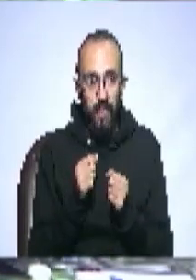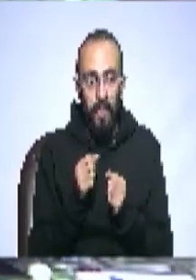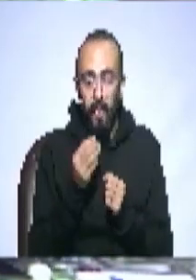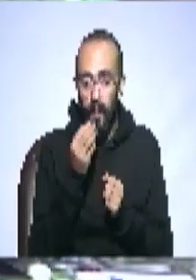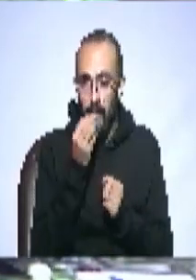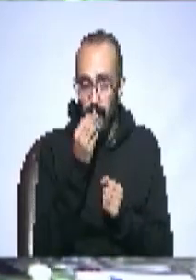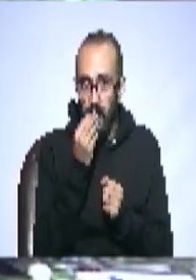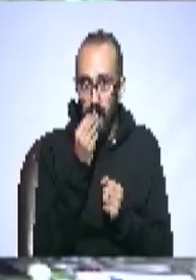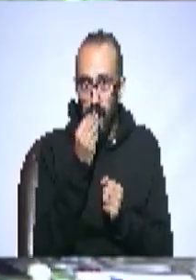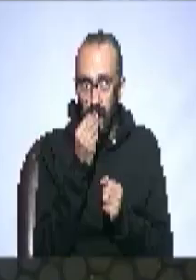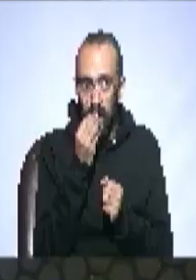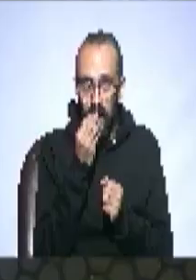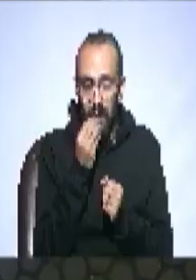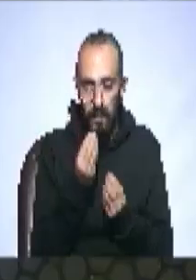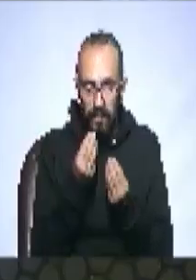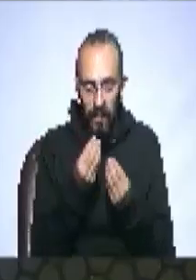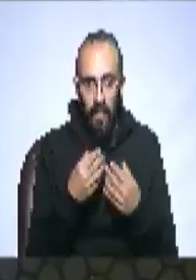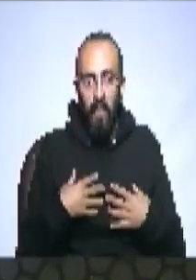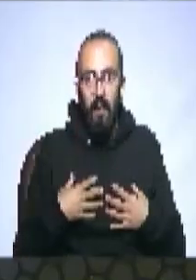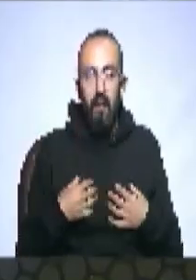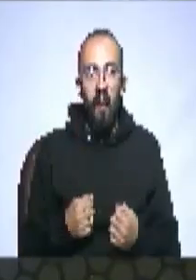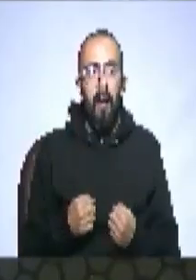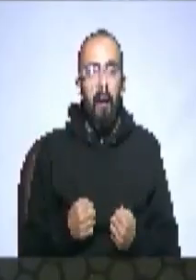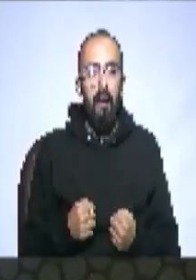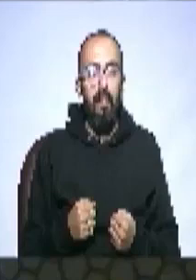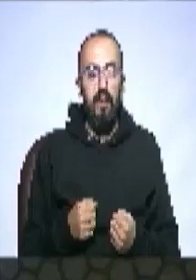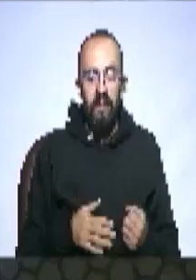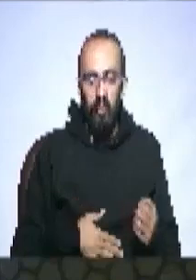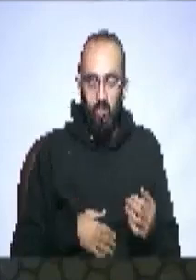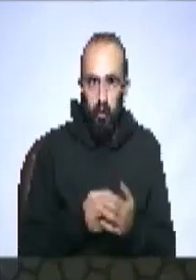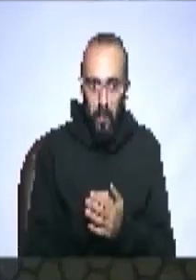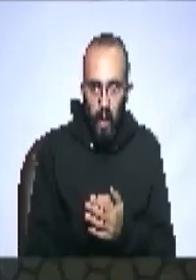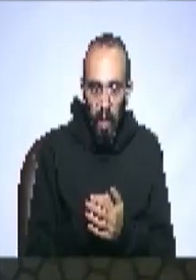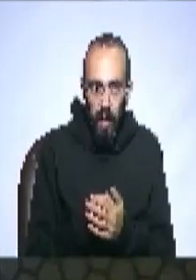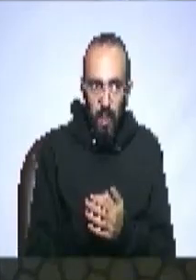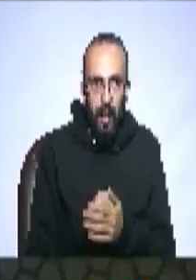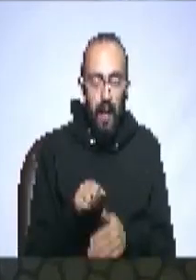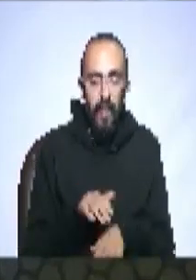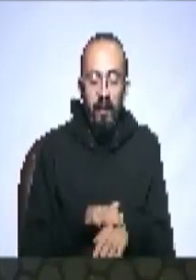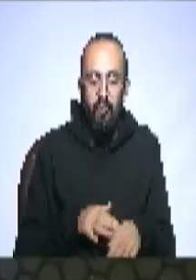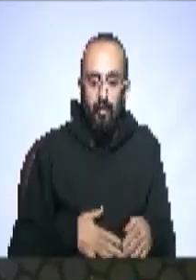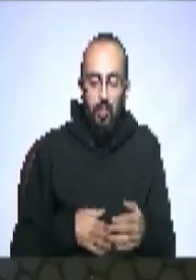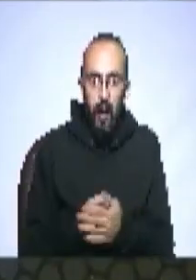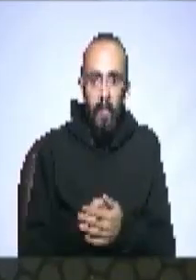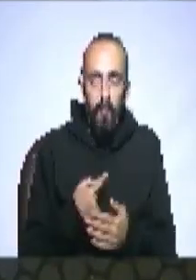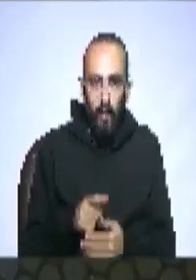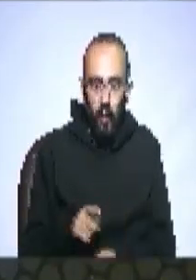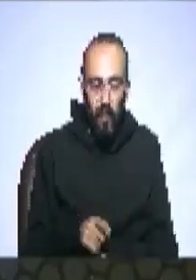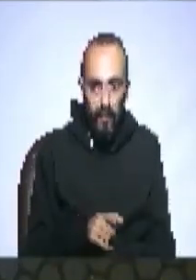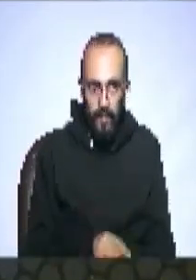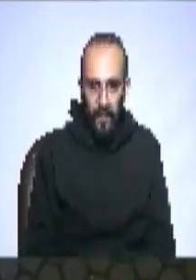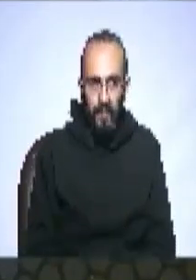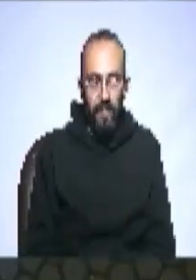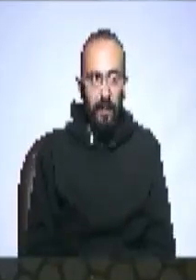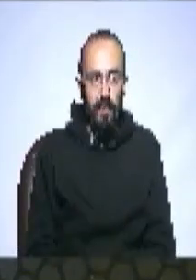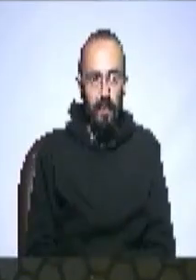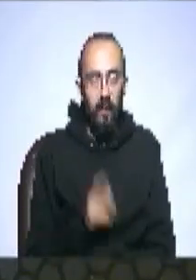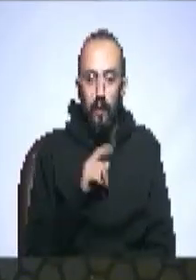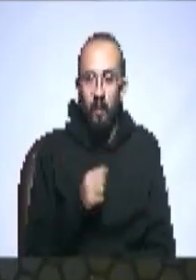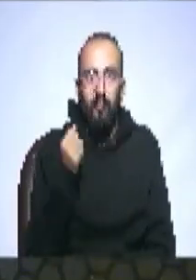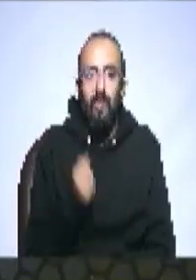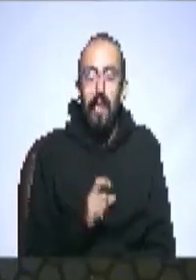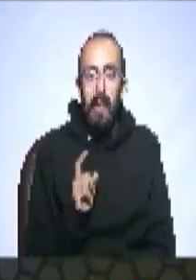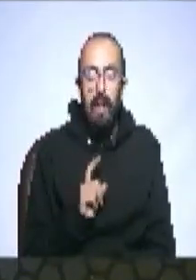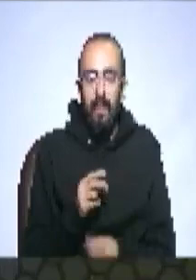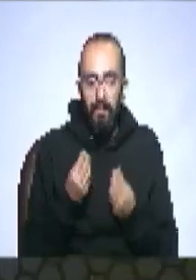بتتاكل بتدي طاقه، بتدي شبع، بتدي احساس بالشبع وبتدي مش تقيله